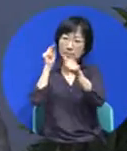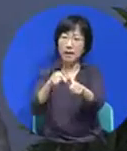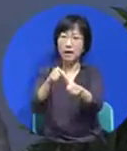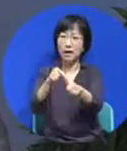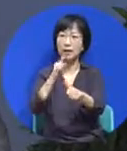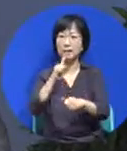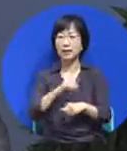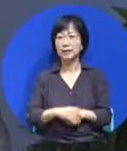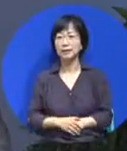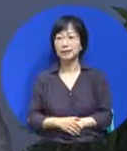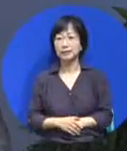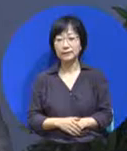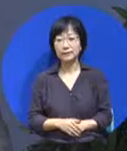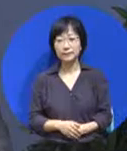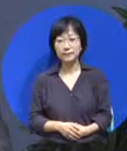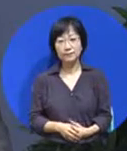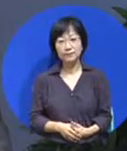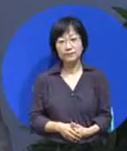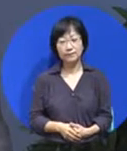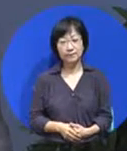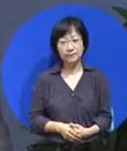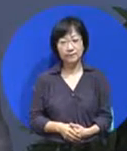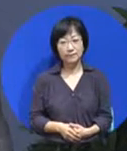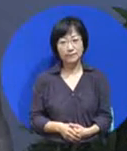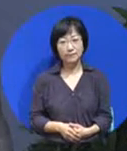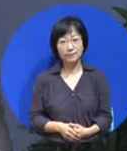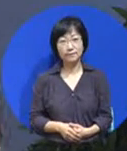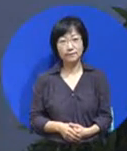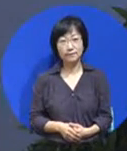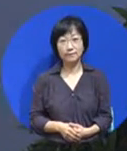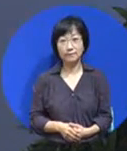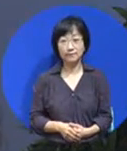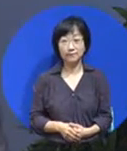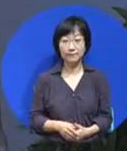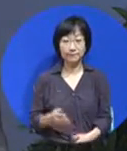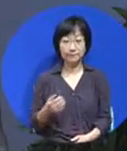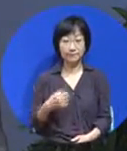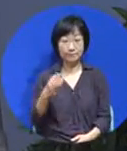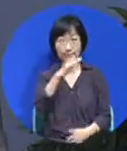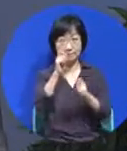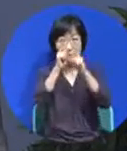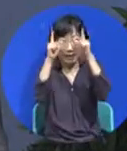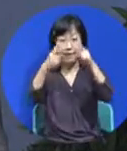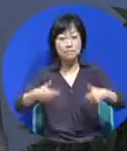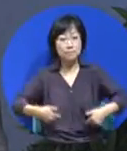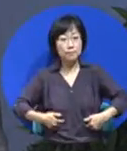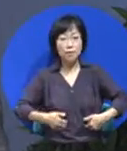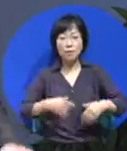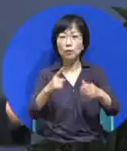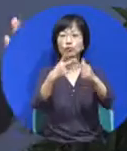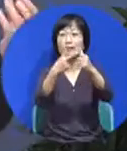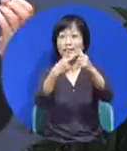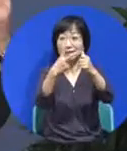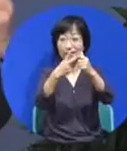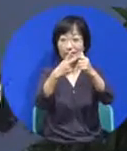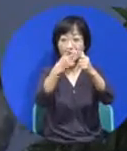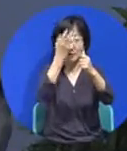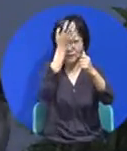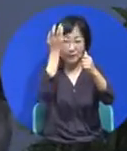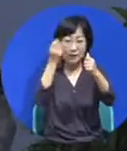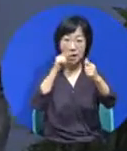and the disaster, but He wants you to be saved. 두 번째입니다. 깨달아야 될게요. The second thing that you should realize. 만약에 말씀을